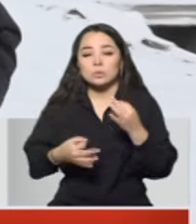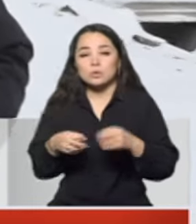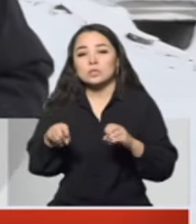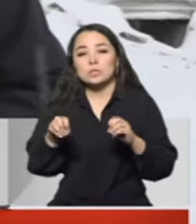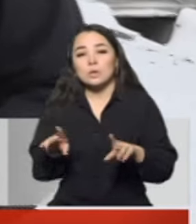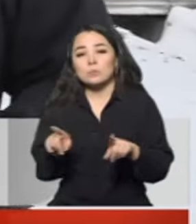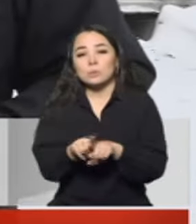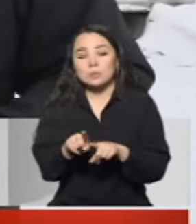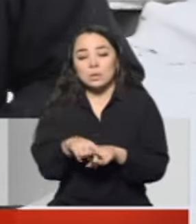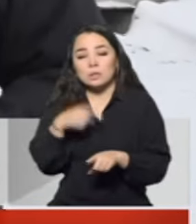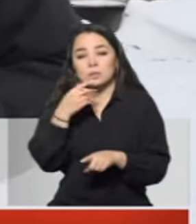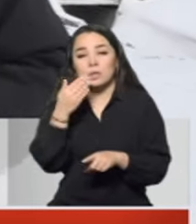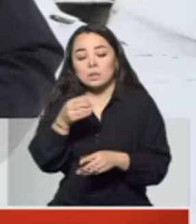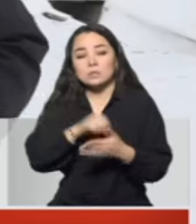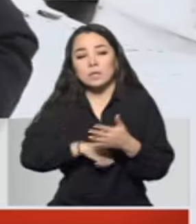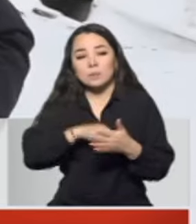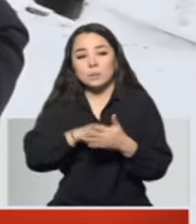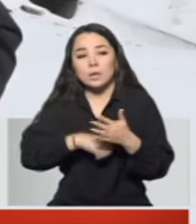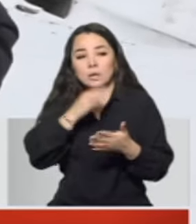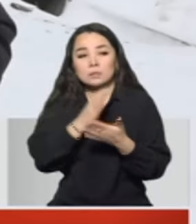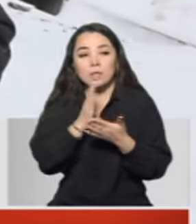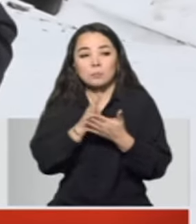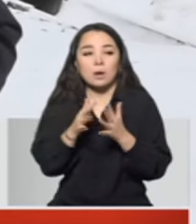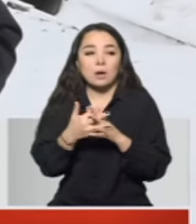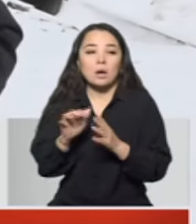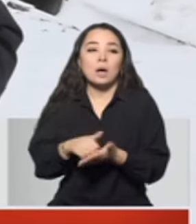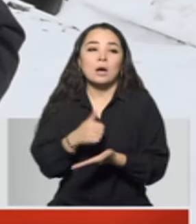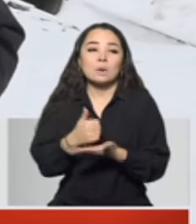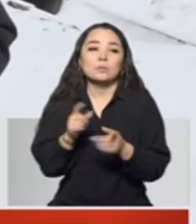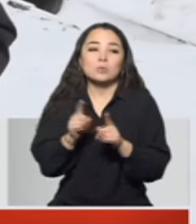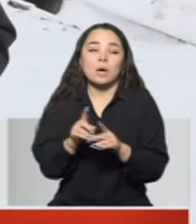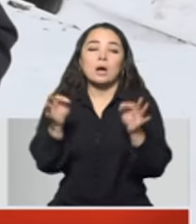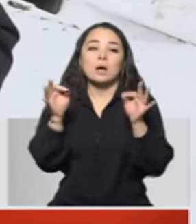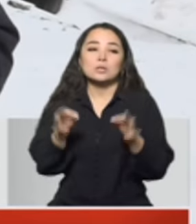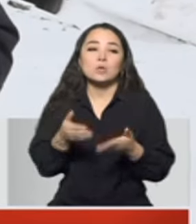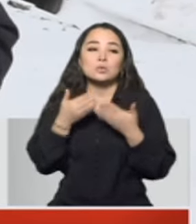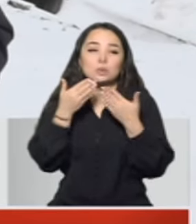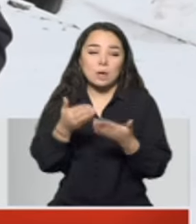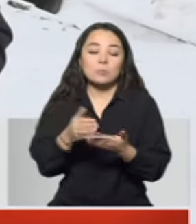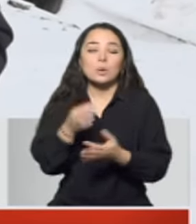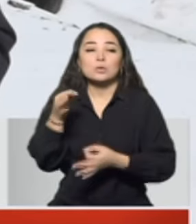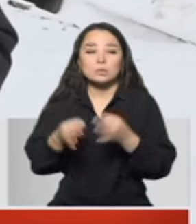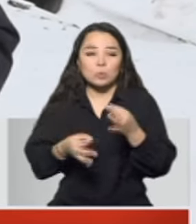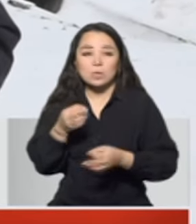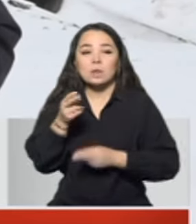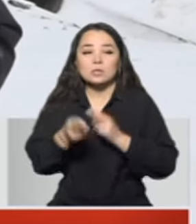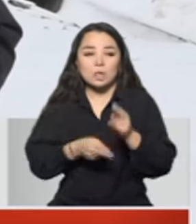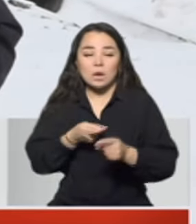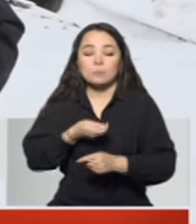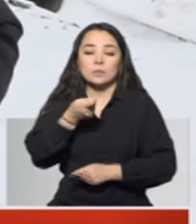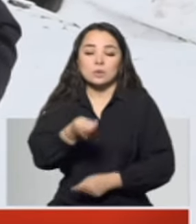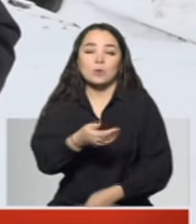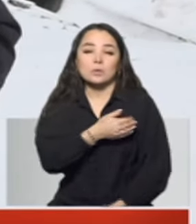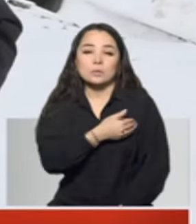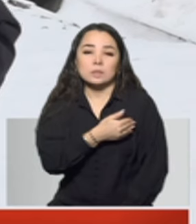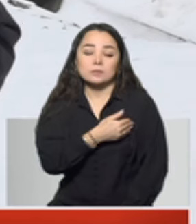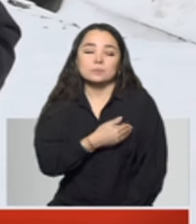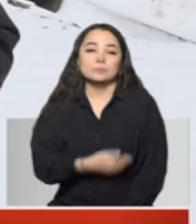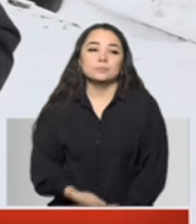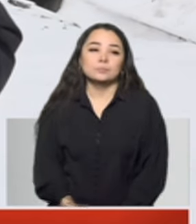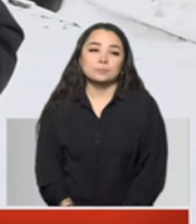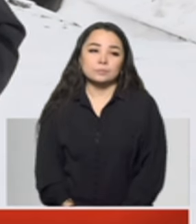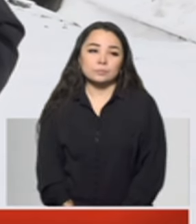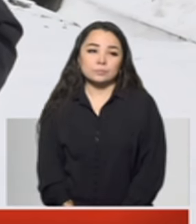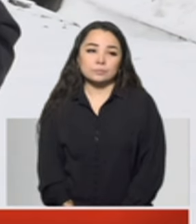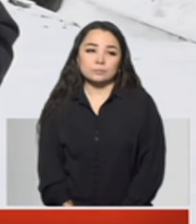де осы жайт себеп болған. Енді ауыл әкімдігі әділдігін сұрап сотқа қайта шағымданып көрмек. Жандос Бақытұлы,